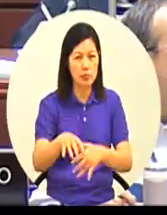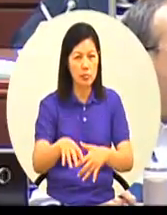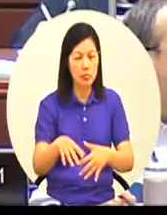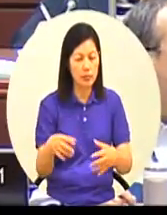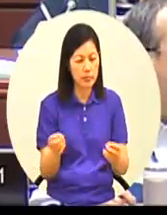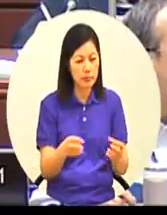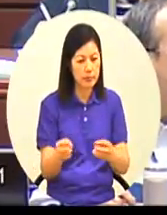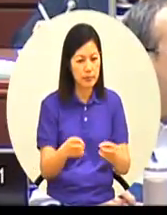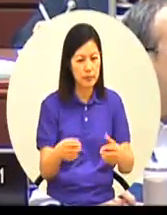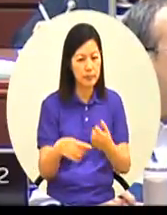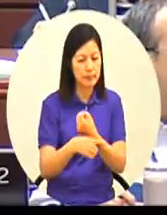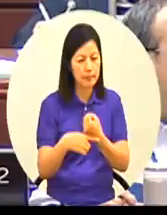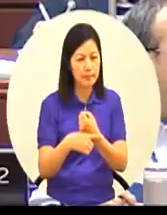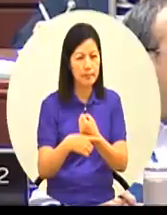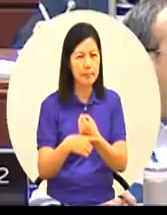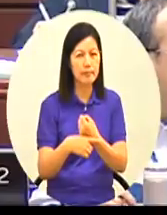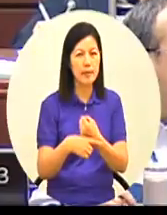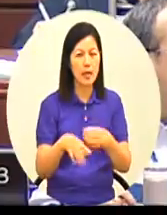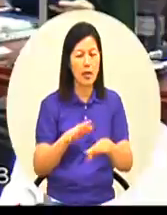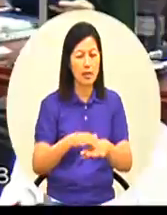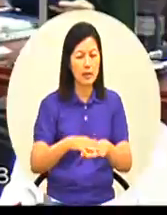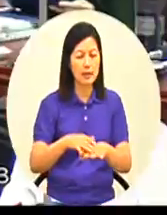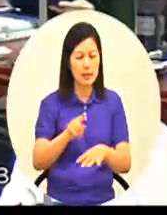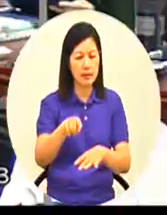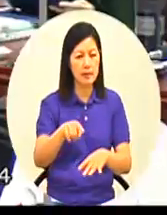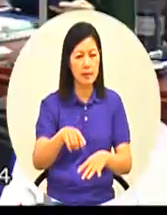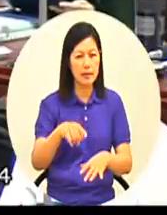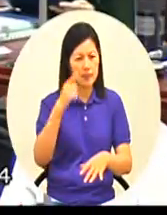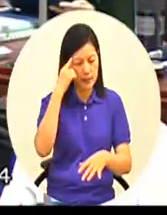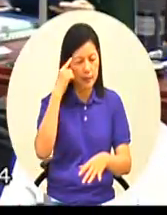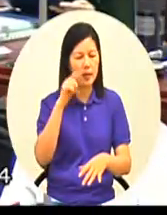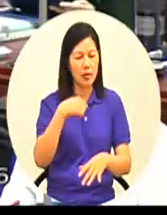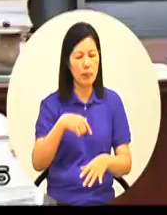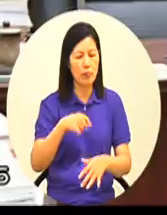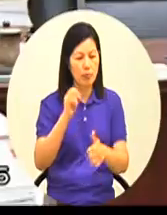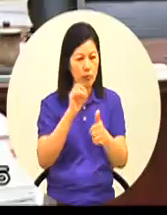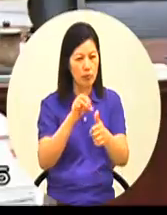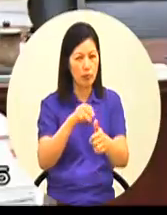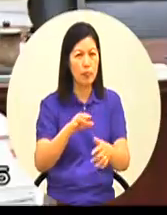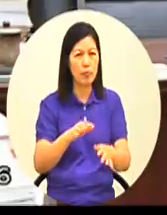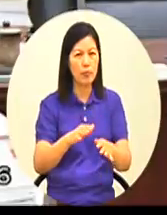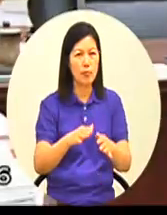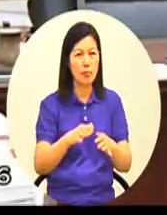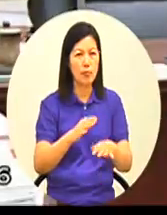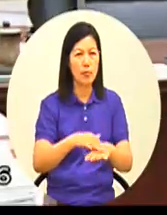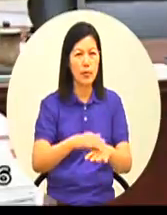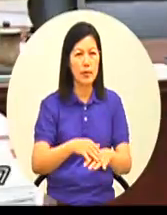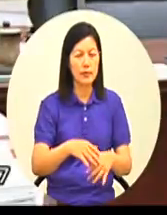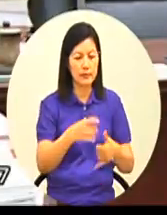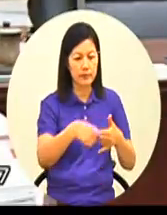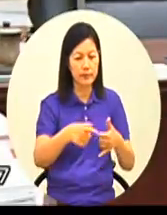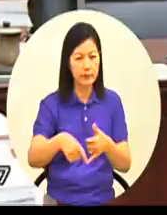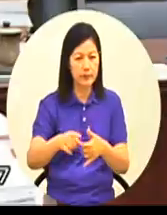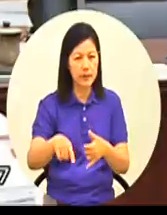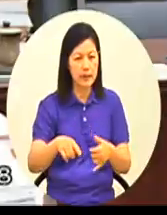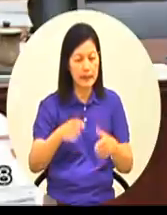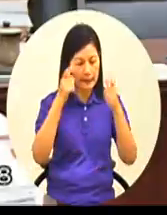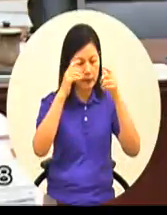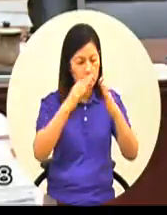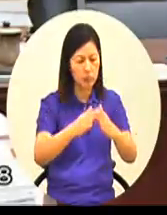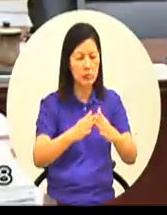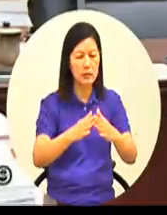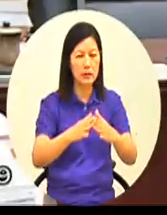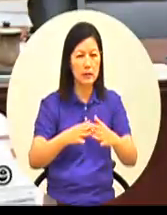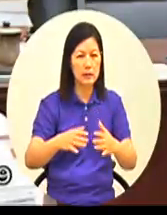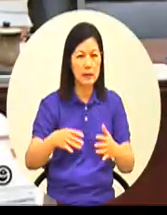朝这个方向。那议员的这个意见我们会转达。 第二个那是个案嘛，那我们希望变成高雄市的一个通案，跟财政局再研